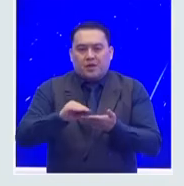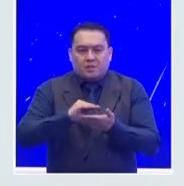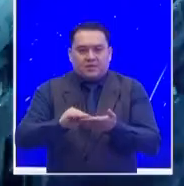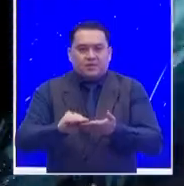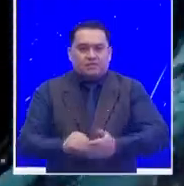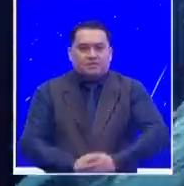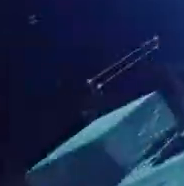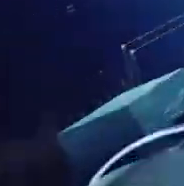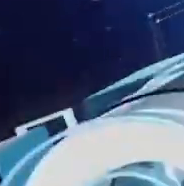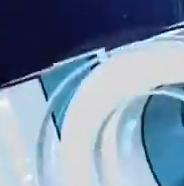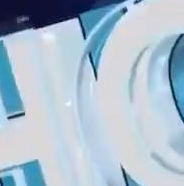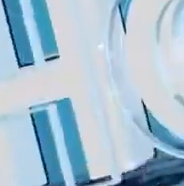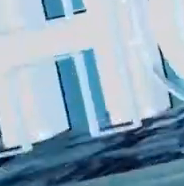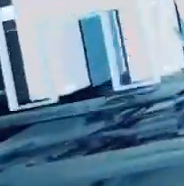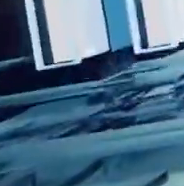населения.